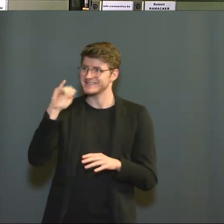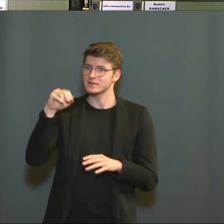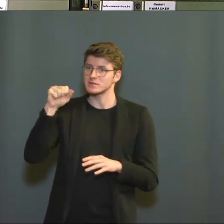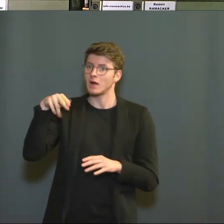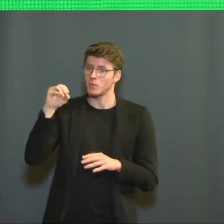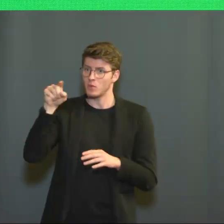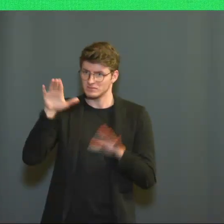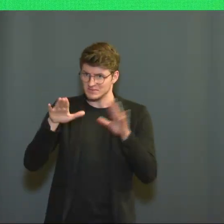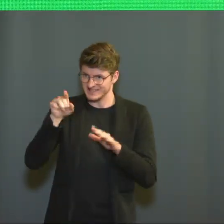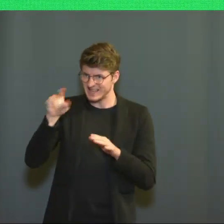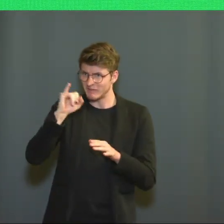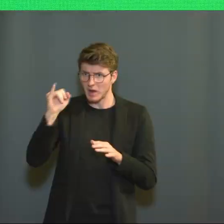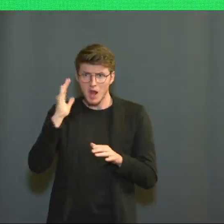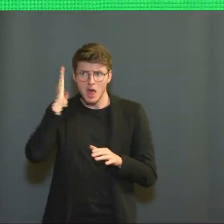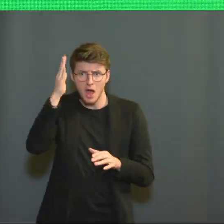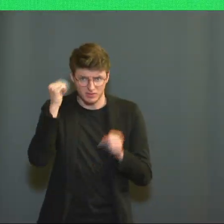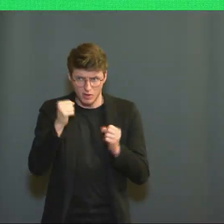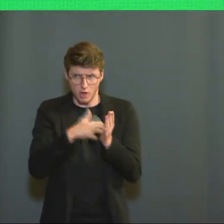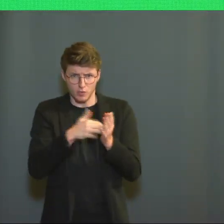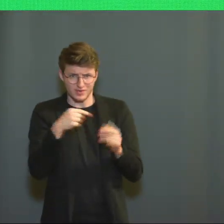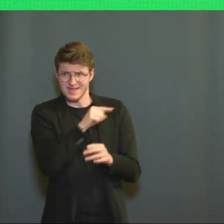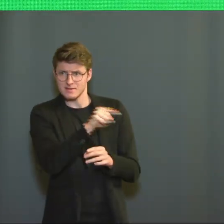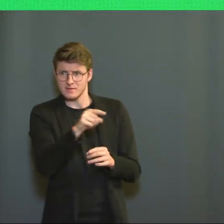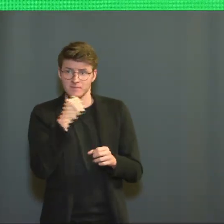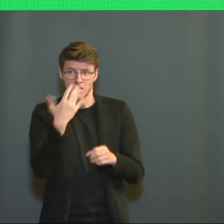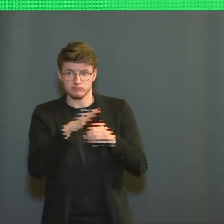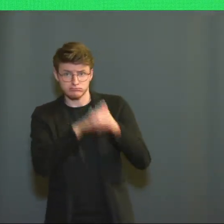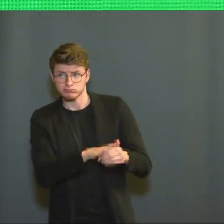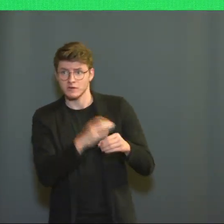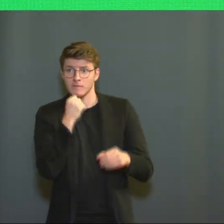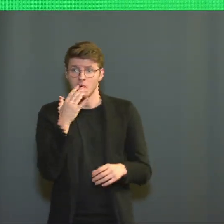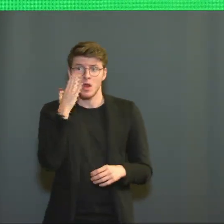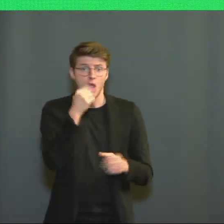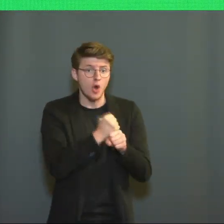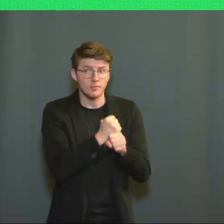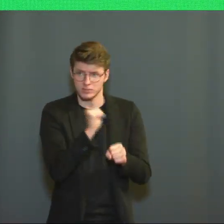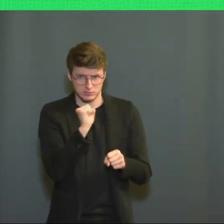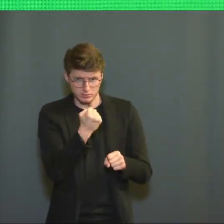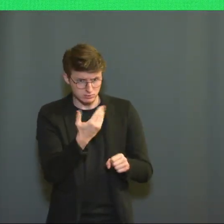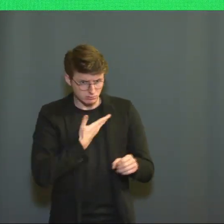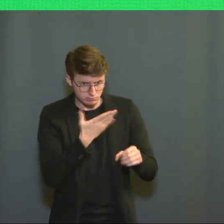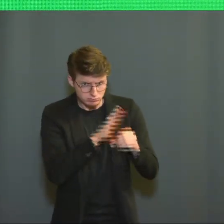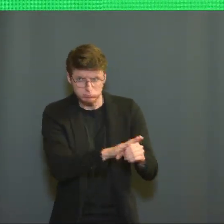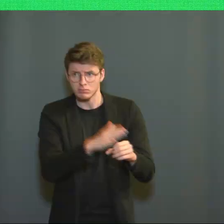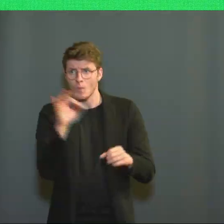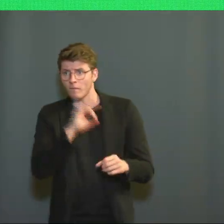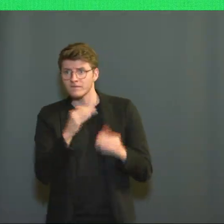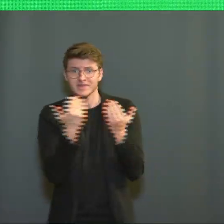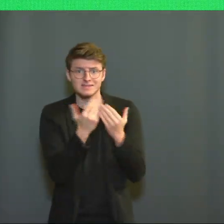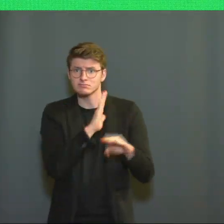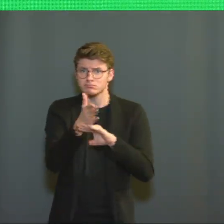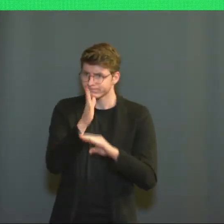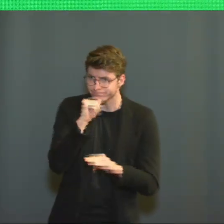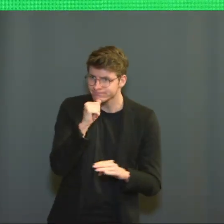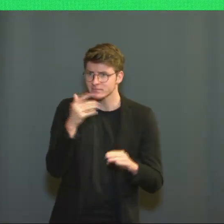van discriminatie, bijvoorbeeld toegang tot bepaalde plaatsen, jobs, diensten enzovoort. Is dat zo? Of wat wordt er gedaan om ervoor te